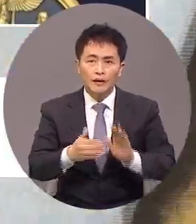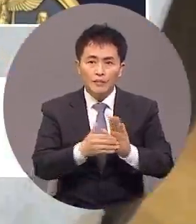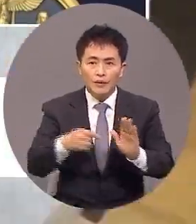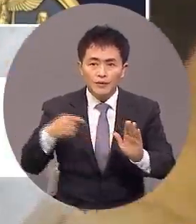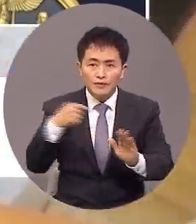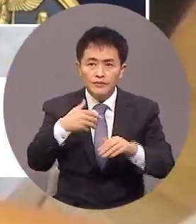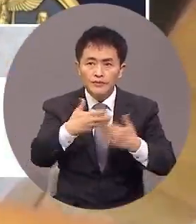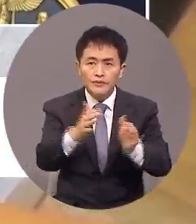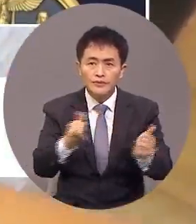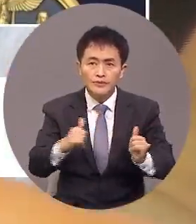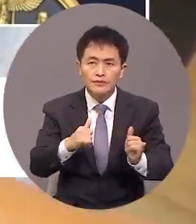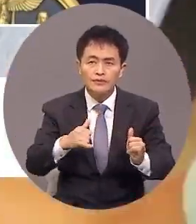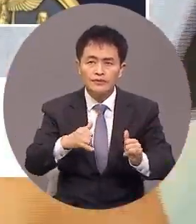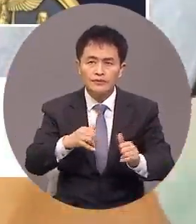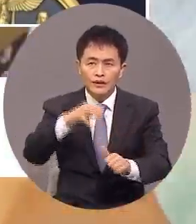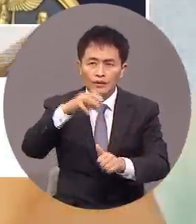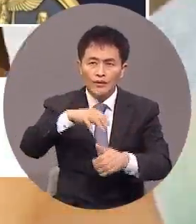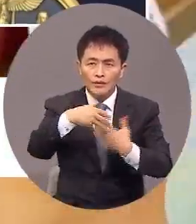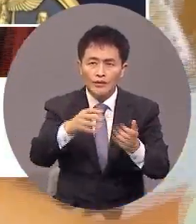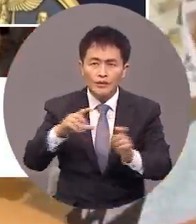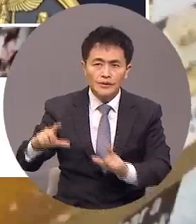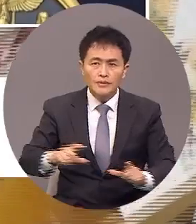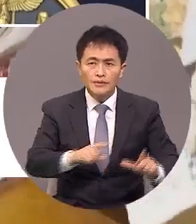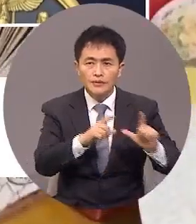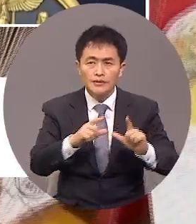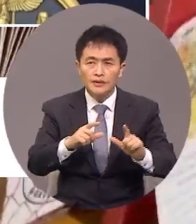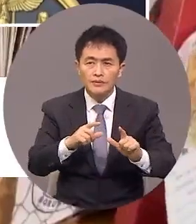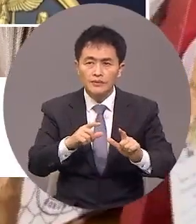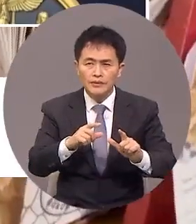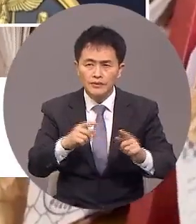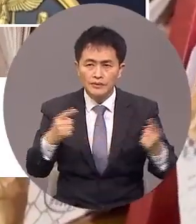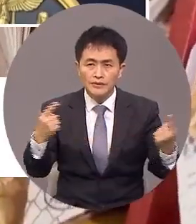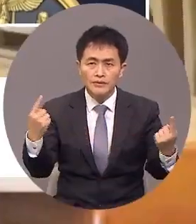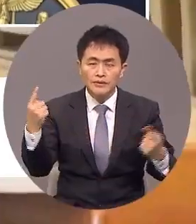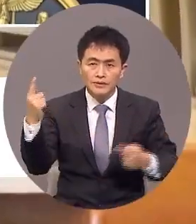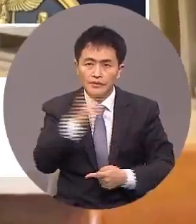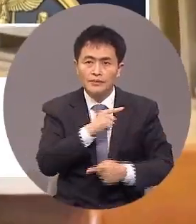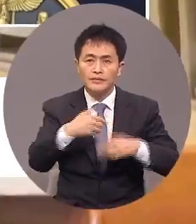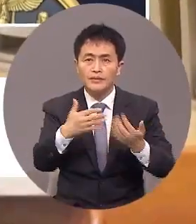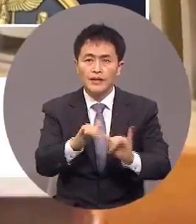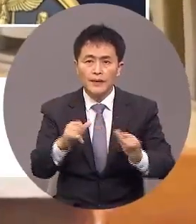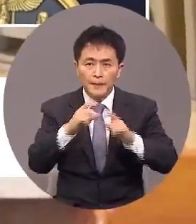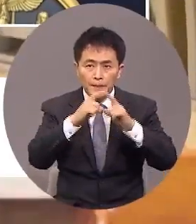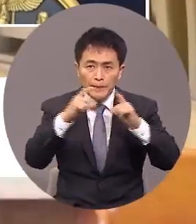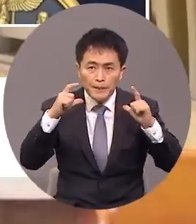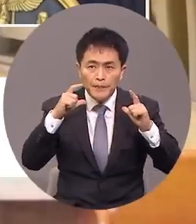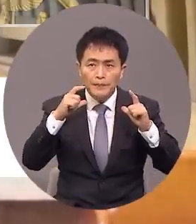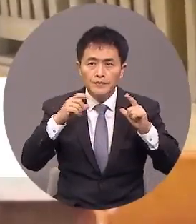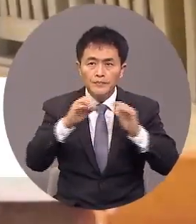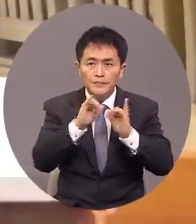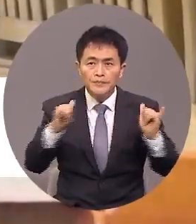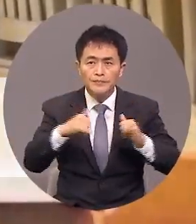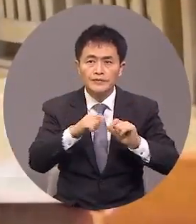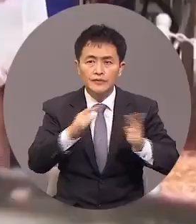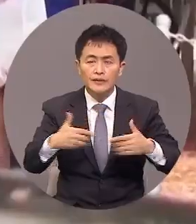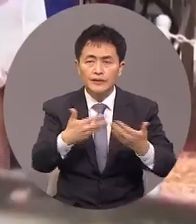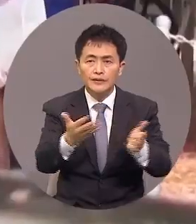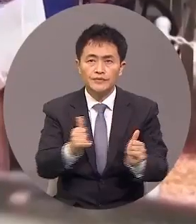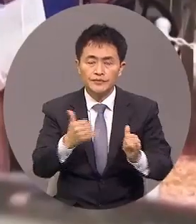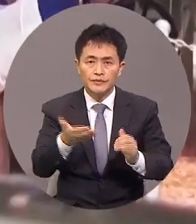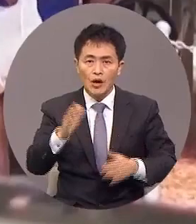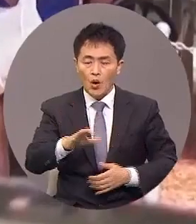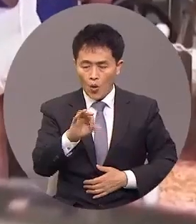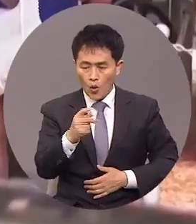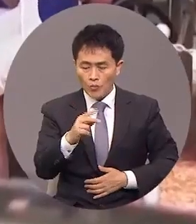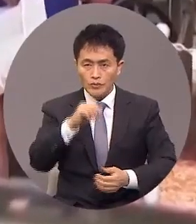had a devastating effect on the human condition. I have to protect people but also the economy. 하지만